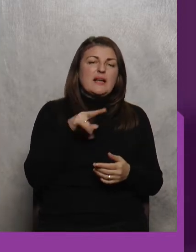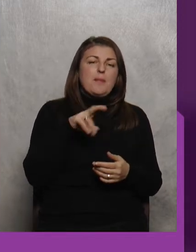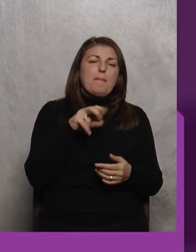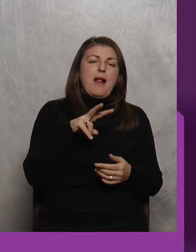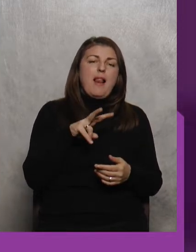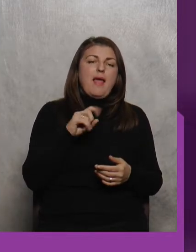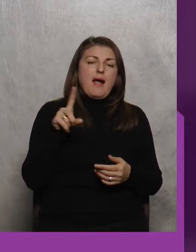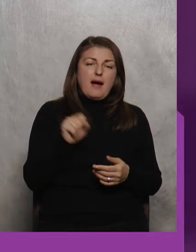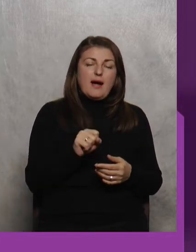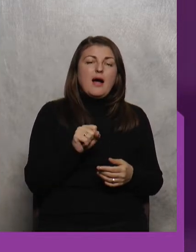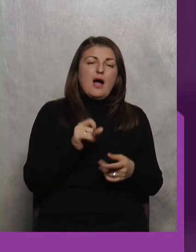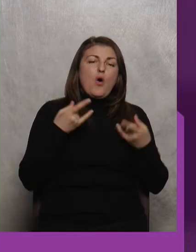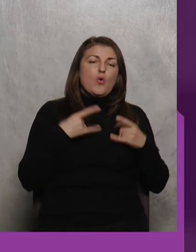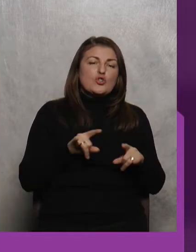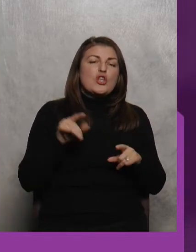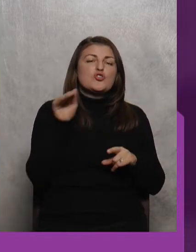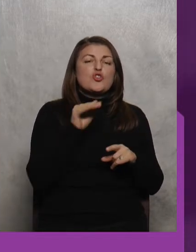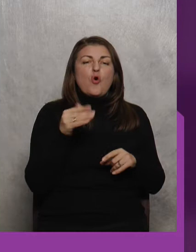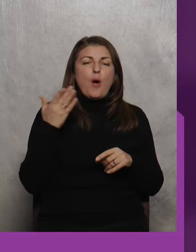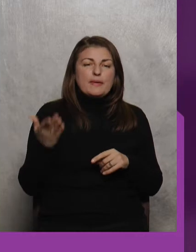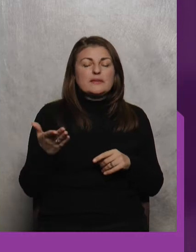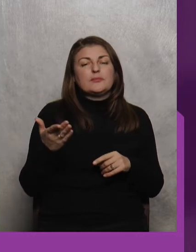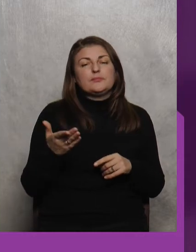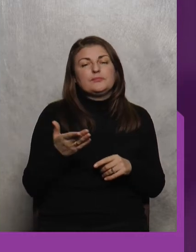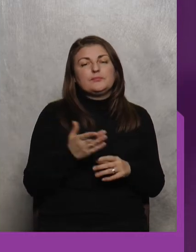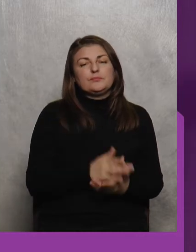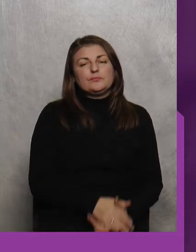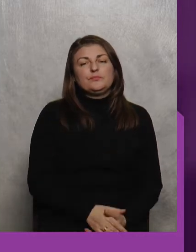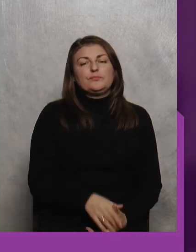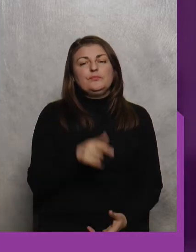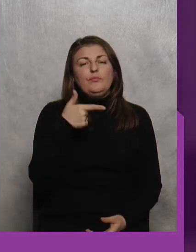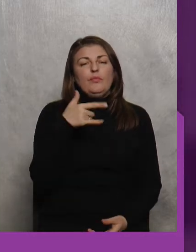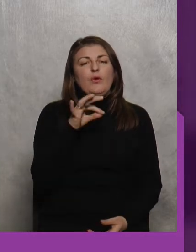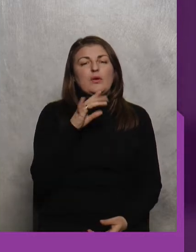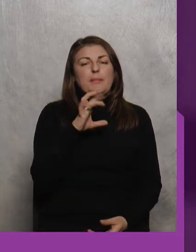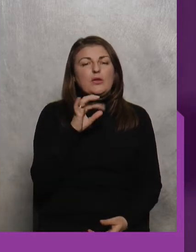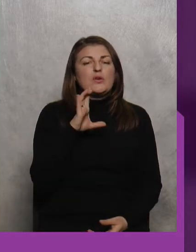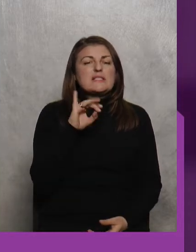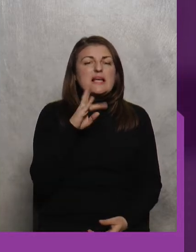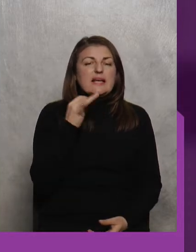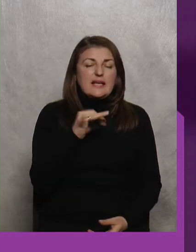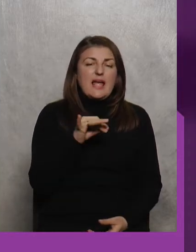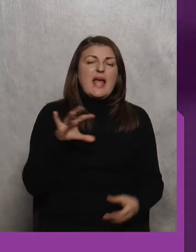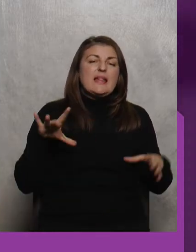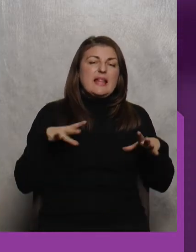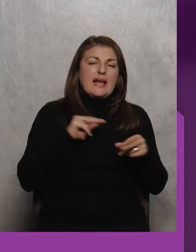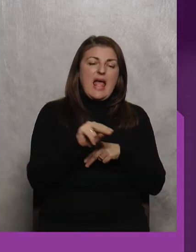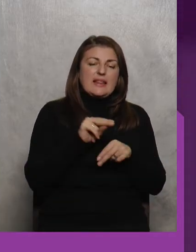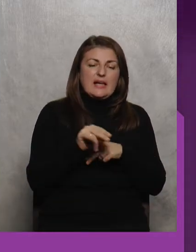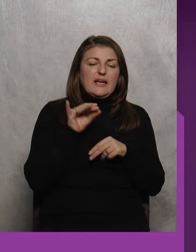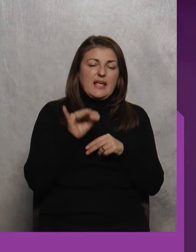Палєха, уроженець Житомирщини, Горбенко Сергій, тренер,